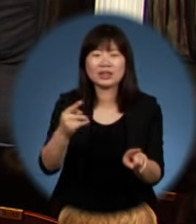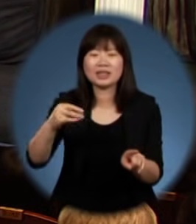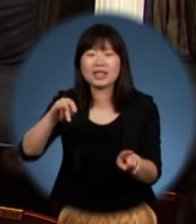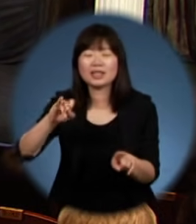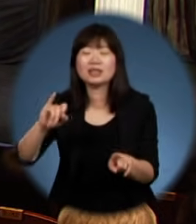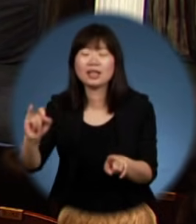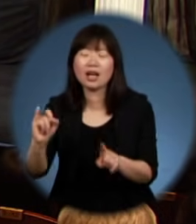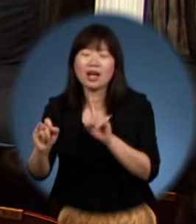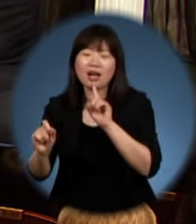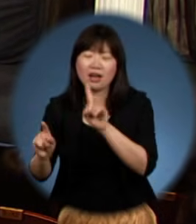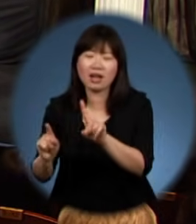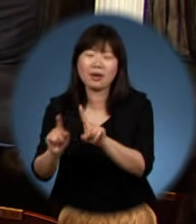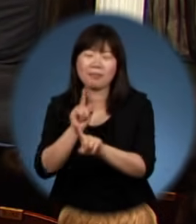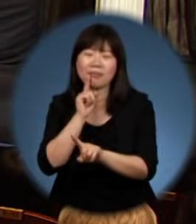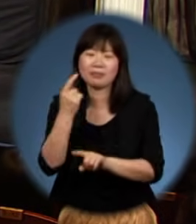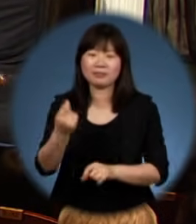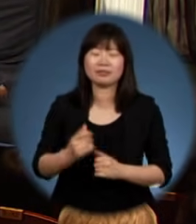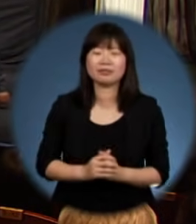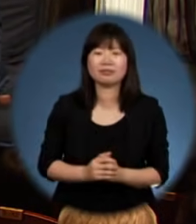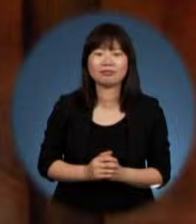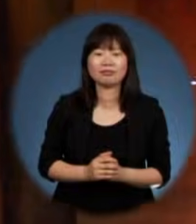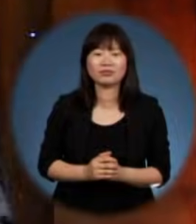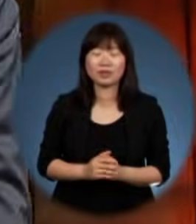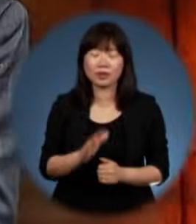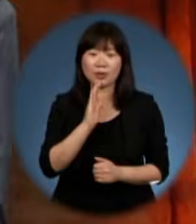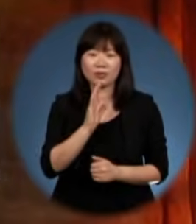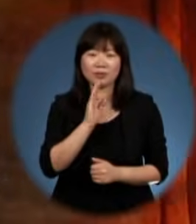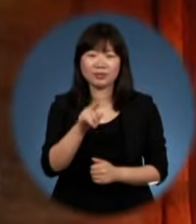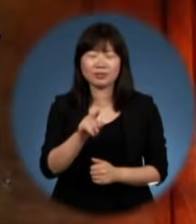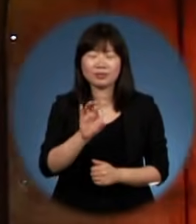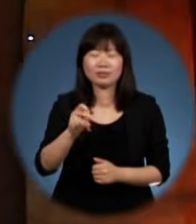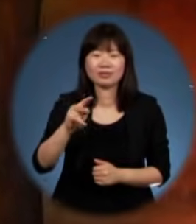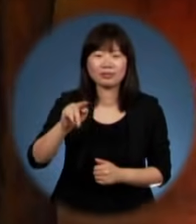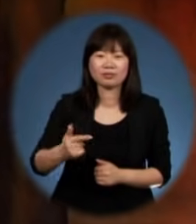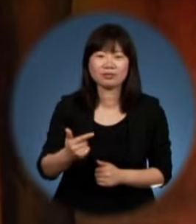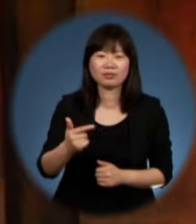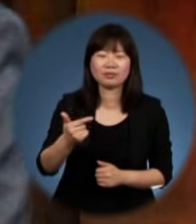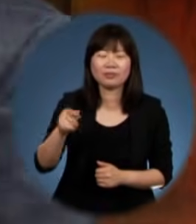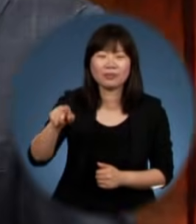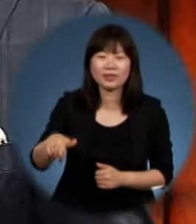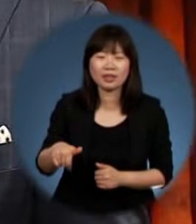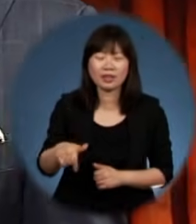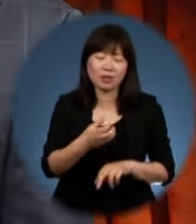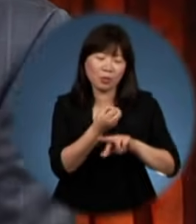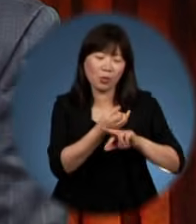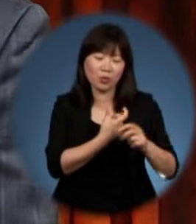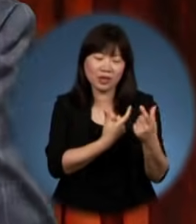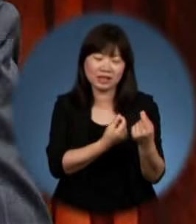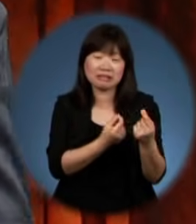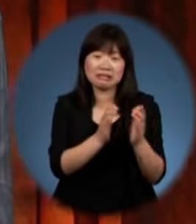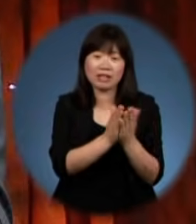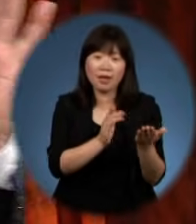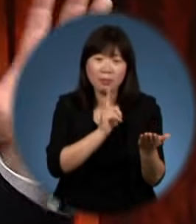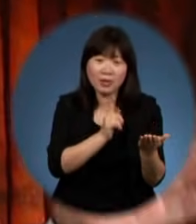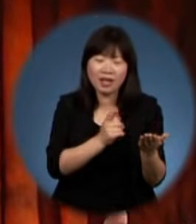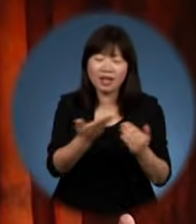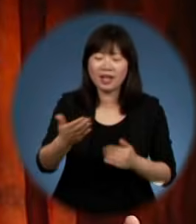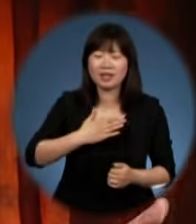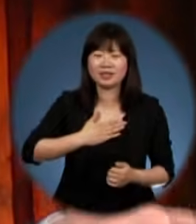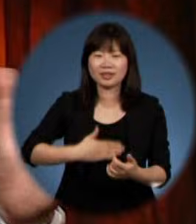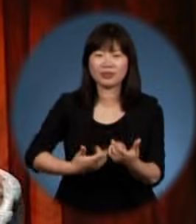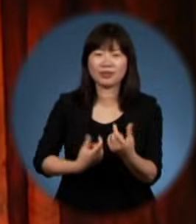그저 일리아스 와 오디세이아 합니다 야 정말 입문하게 보고와 같은 책이죠 여러분 잘 아시는 대로